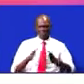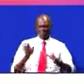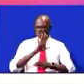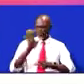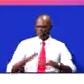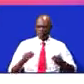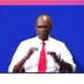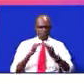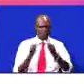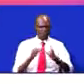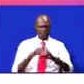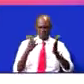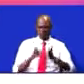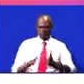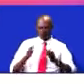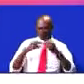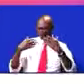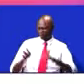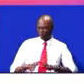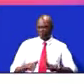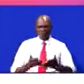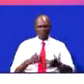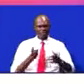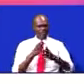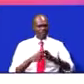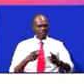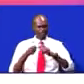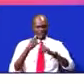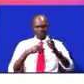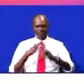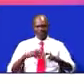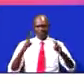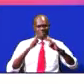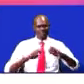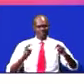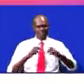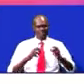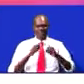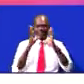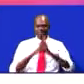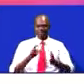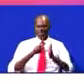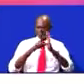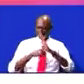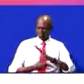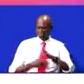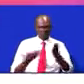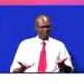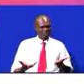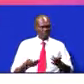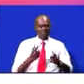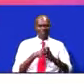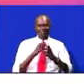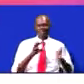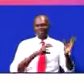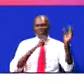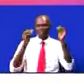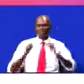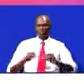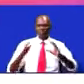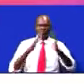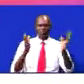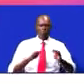omoli kar kano ringre noendo, kendo yang ringre mantiere sani ma kodeko to gibiro dhi ikogi e burno endo ma